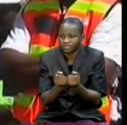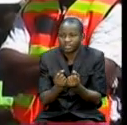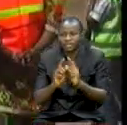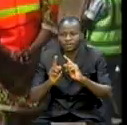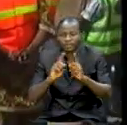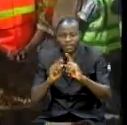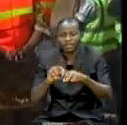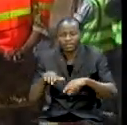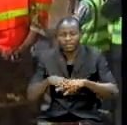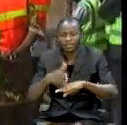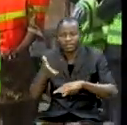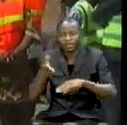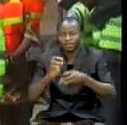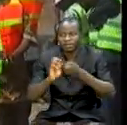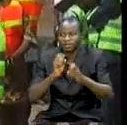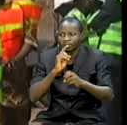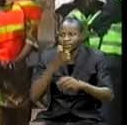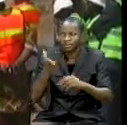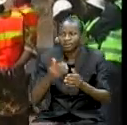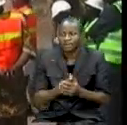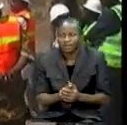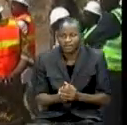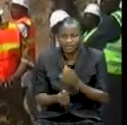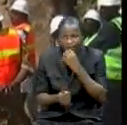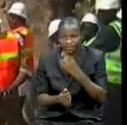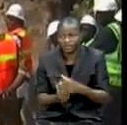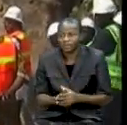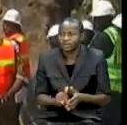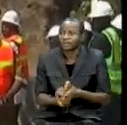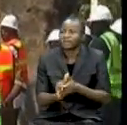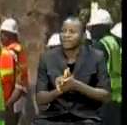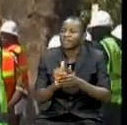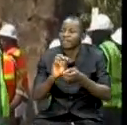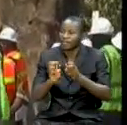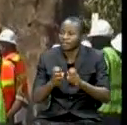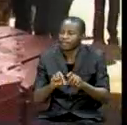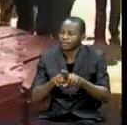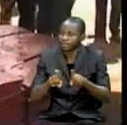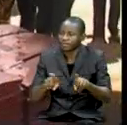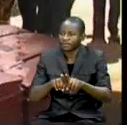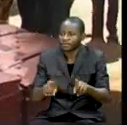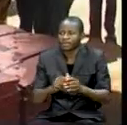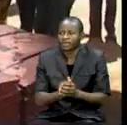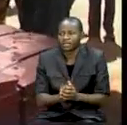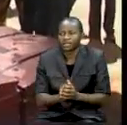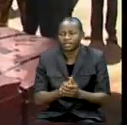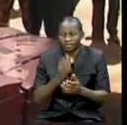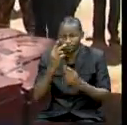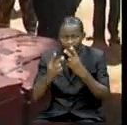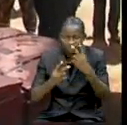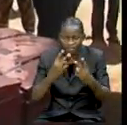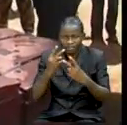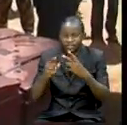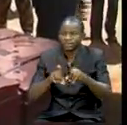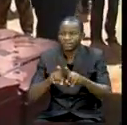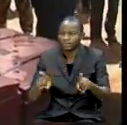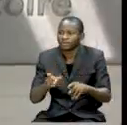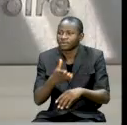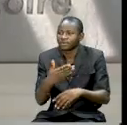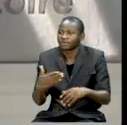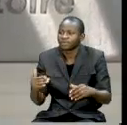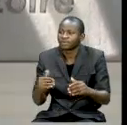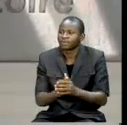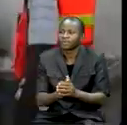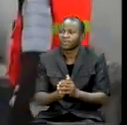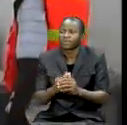carrières, mines, usines de ces entreprises et le ministre a apprécié la chaîne de production de cuivre et de cobalt. Les